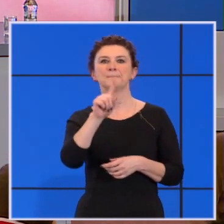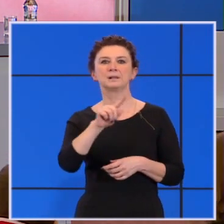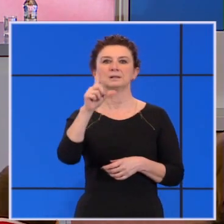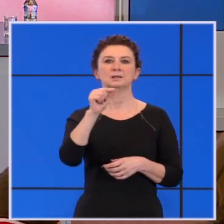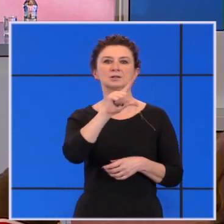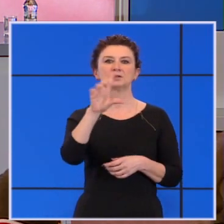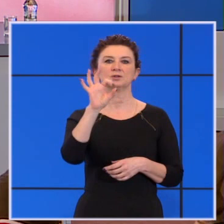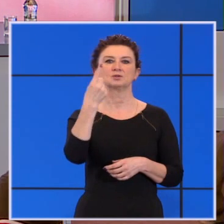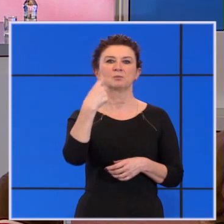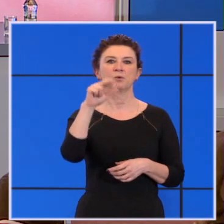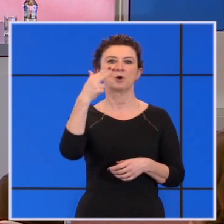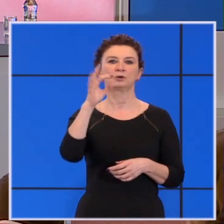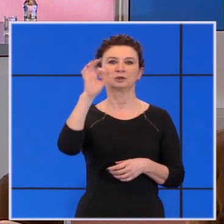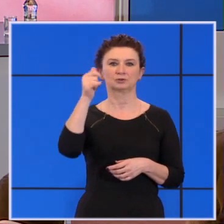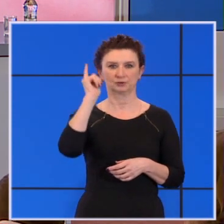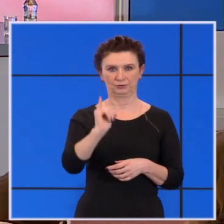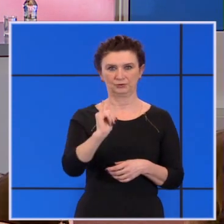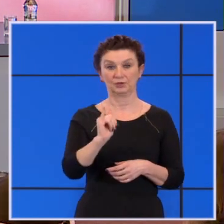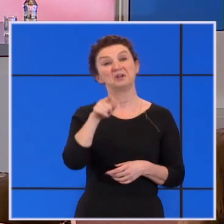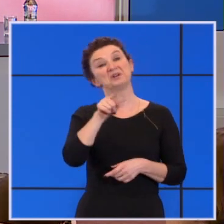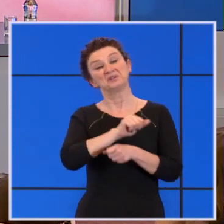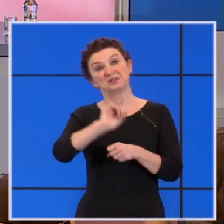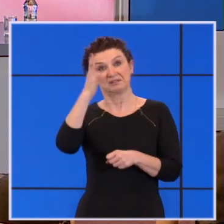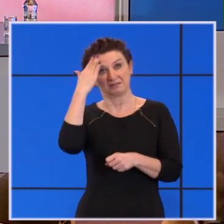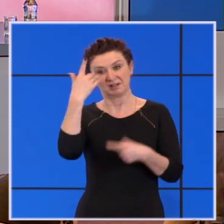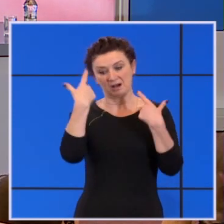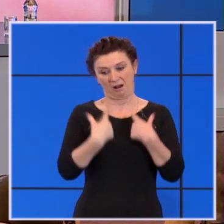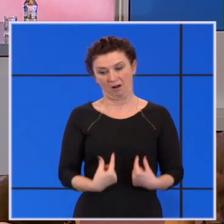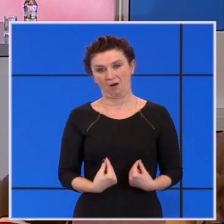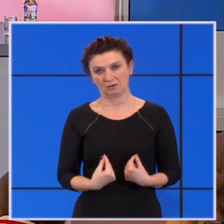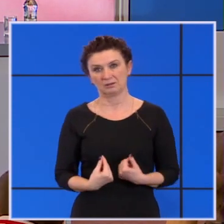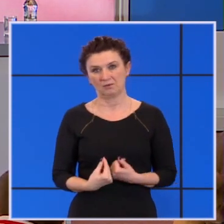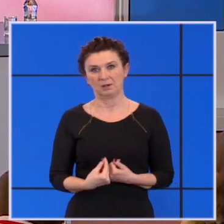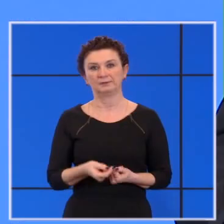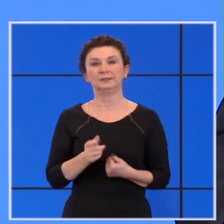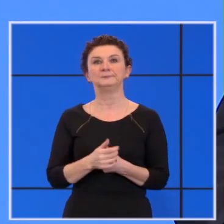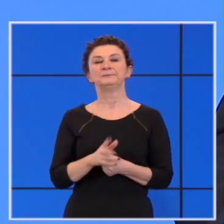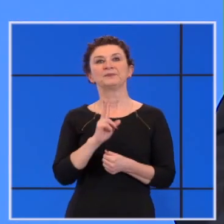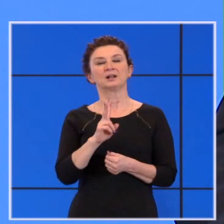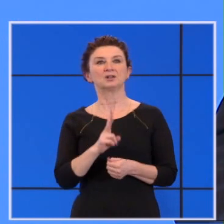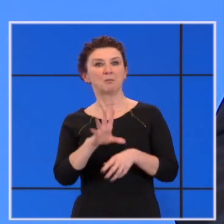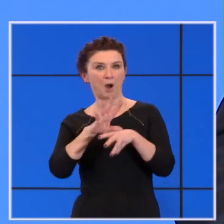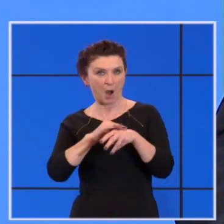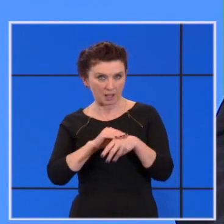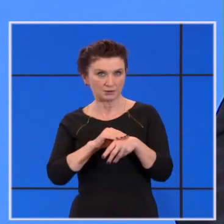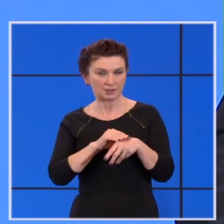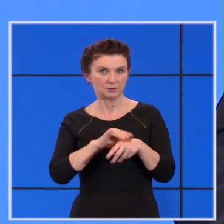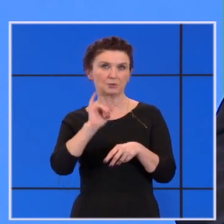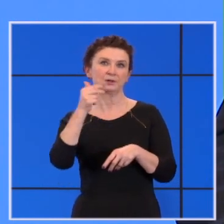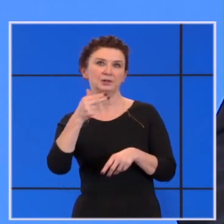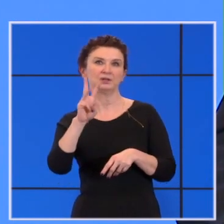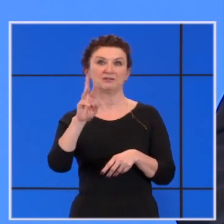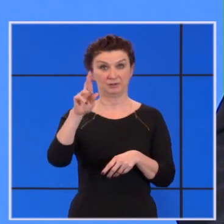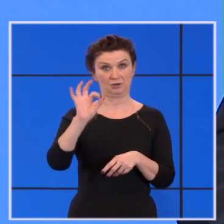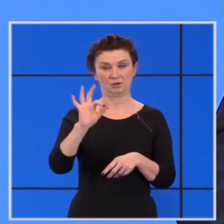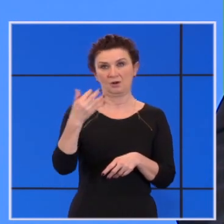skutkiem leczenia powinno być wyleczenie. Dziękuję. Pewnie na to odpowie pan minister zdrowia, ale też nie chcę uciekać od